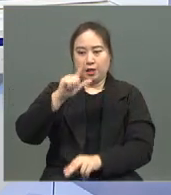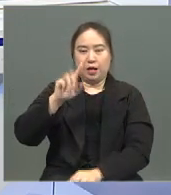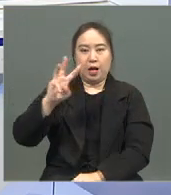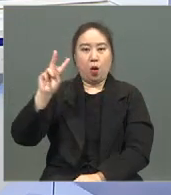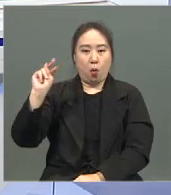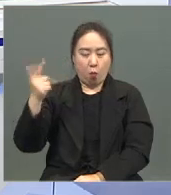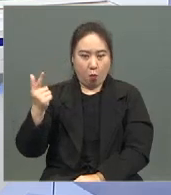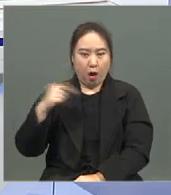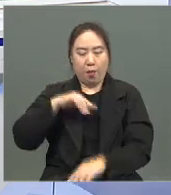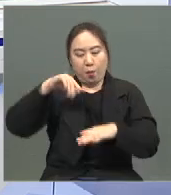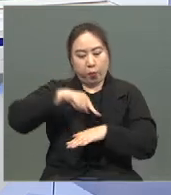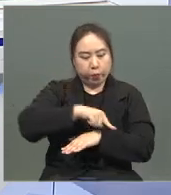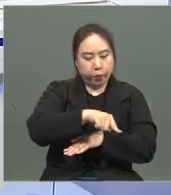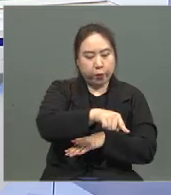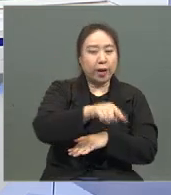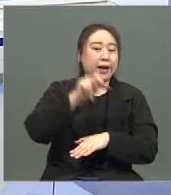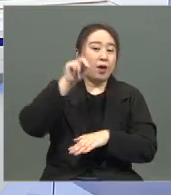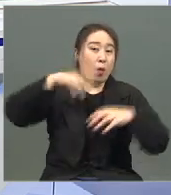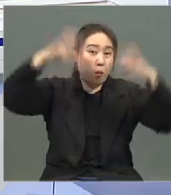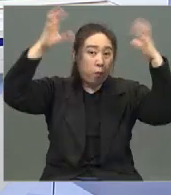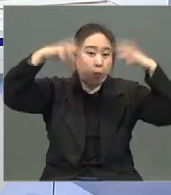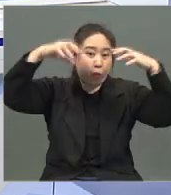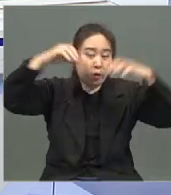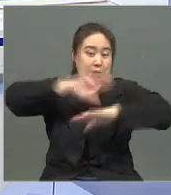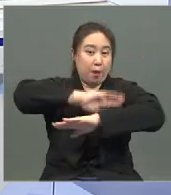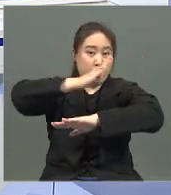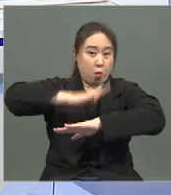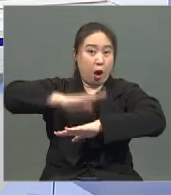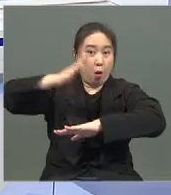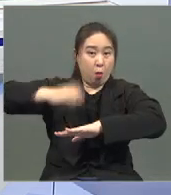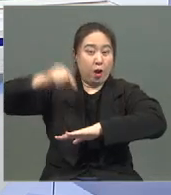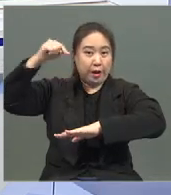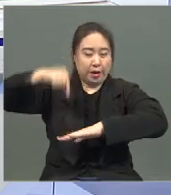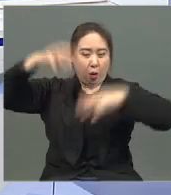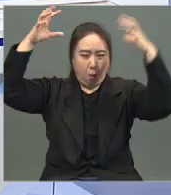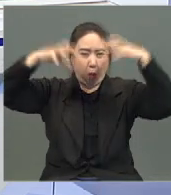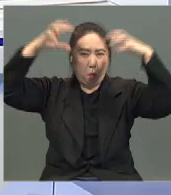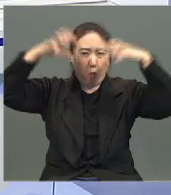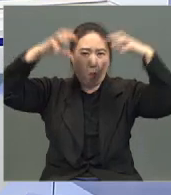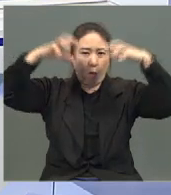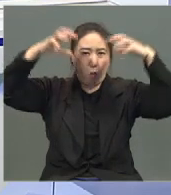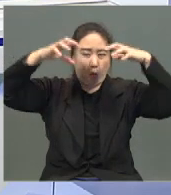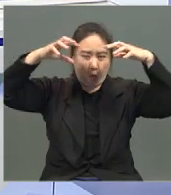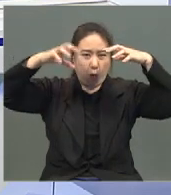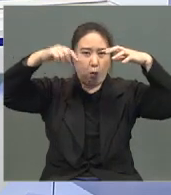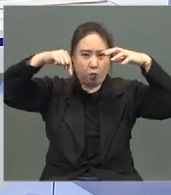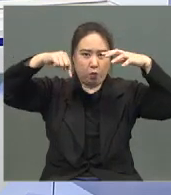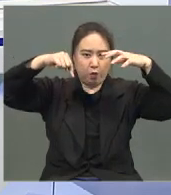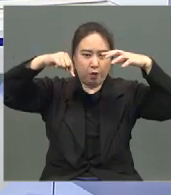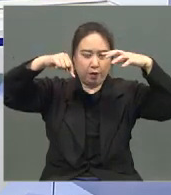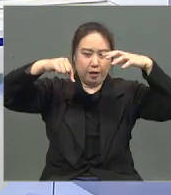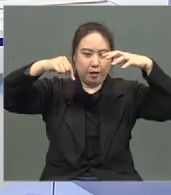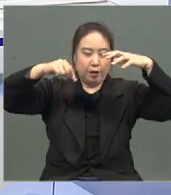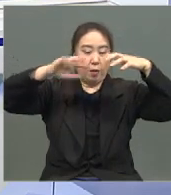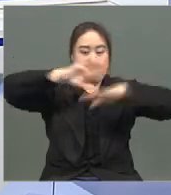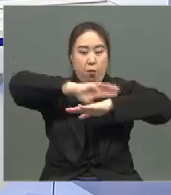ขาปู่เขาย่าที่พัทลุงพอน้ำตกลงพอฝนเนี่ยตกลงมาจากเทือกเขาหลวงที่ก่อนหน้านี้เรารายงานสภาพอากาศก็คือมีฝนตกบนเขาต่อเนื่องมุมนึงเนี่